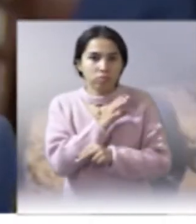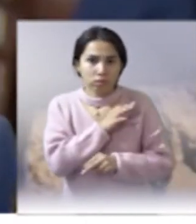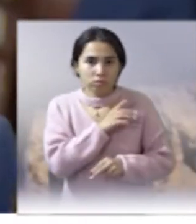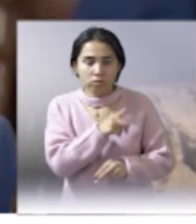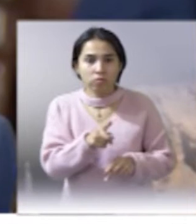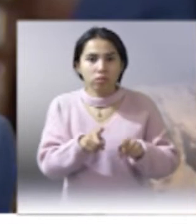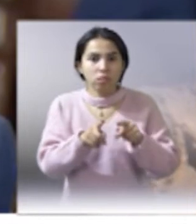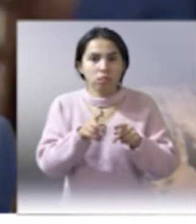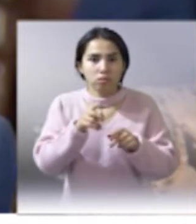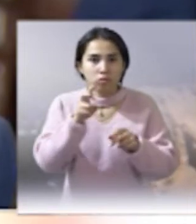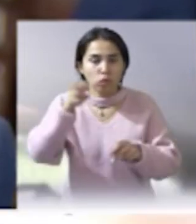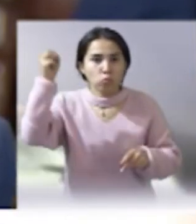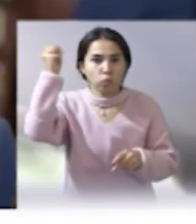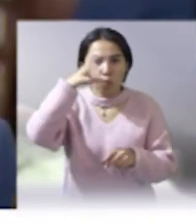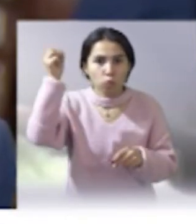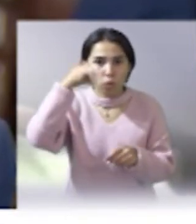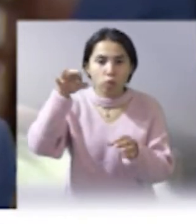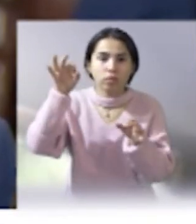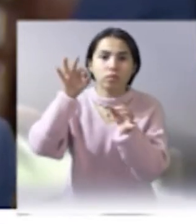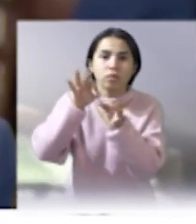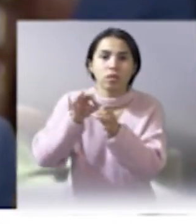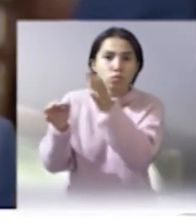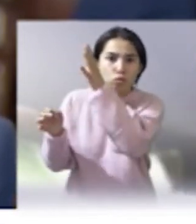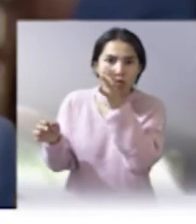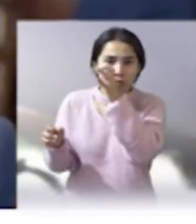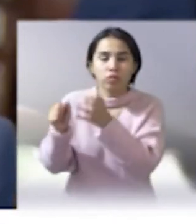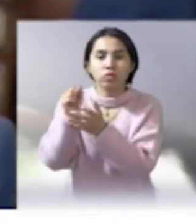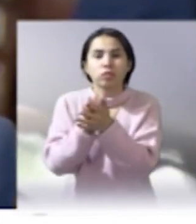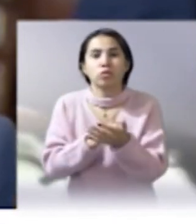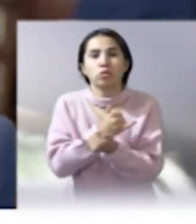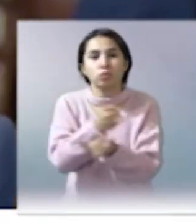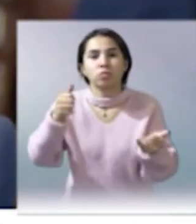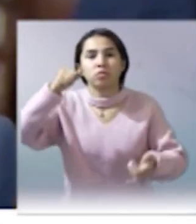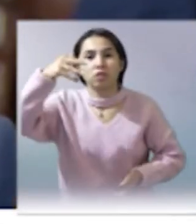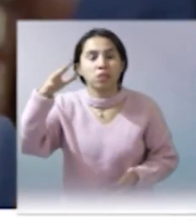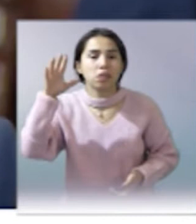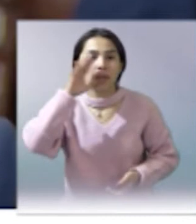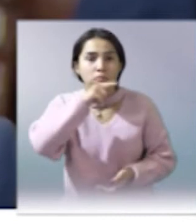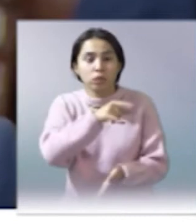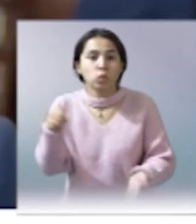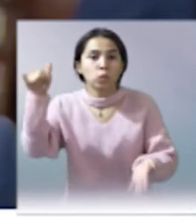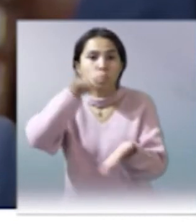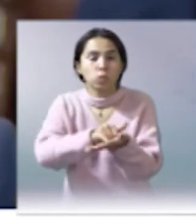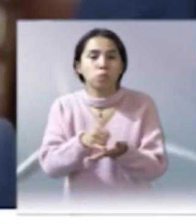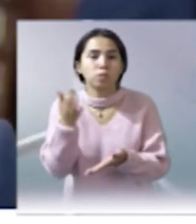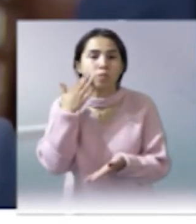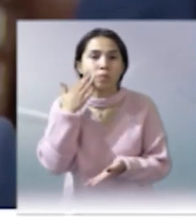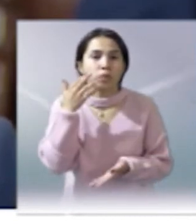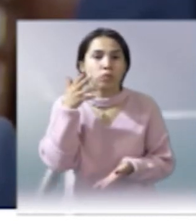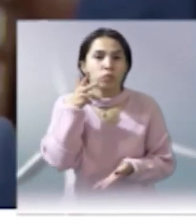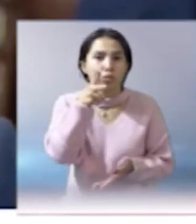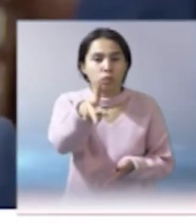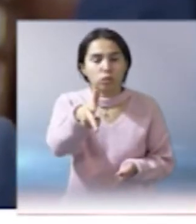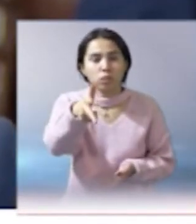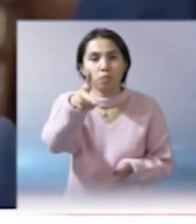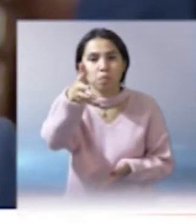Предлагаемый проект – очень правильный проект. Он дает возможность для улучшения качества жизни селян, а также для увеличения поголовных скота и